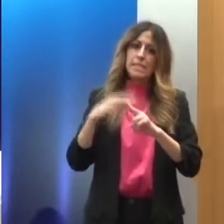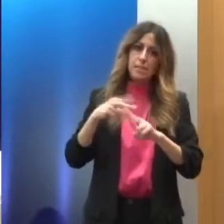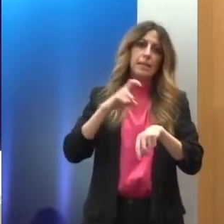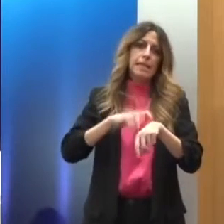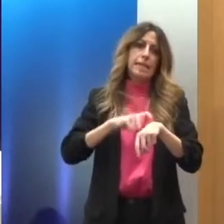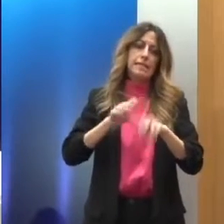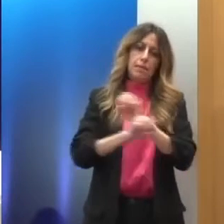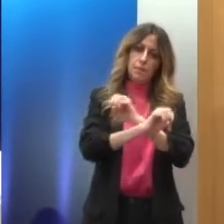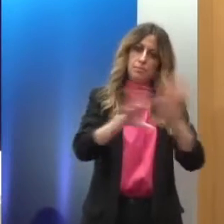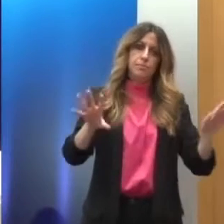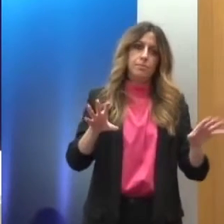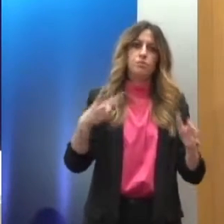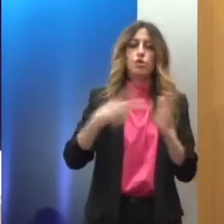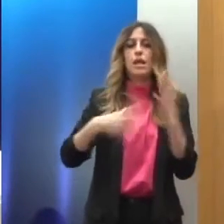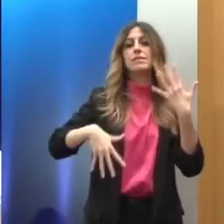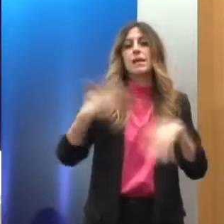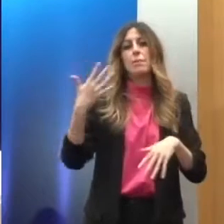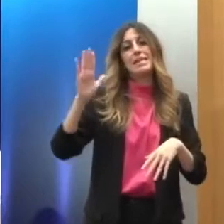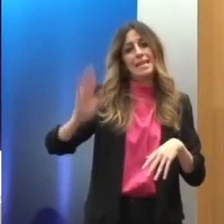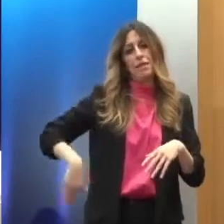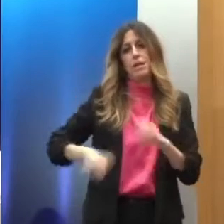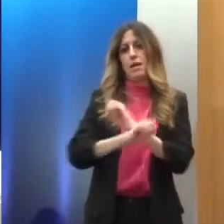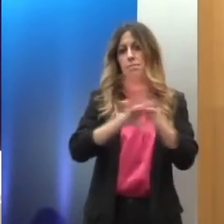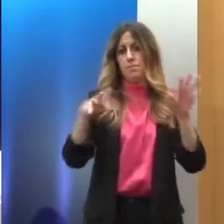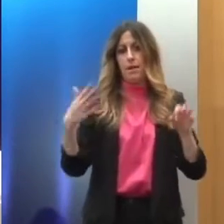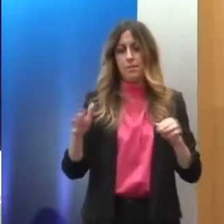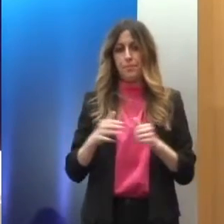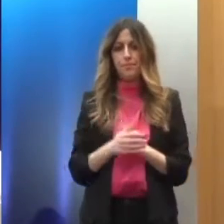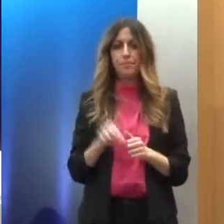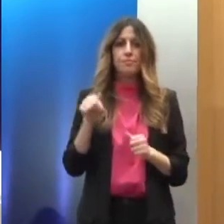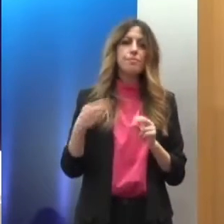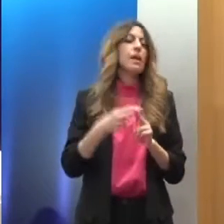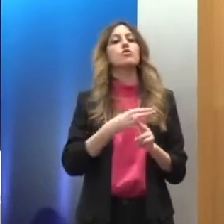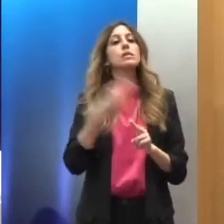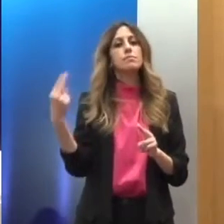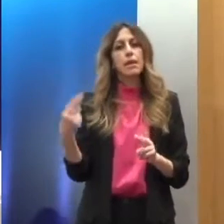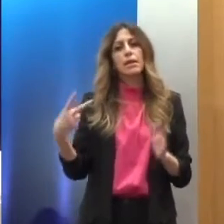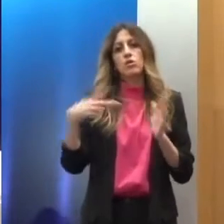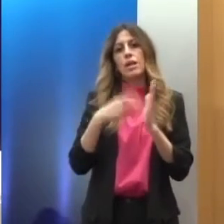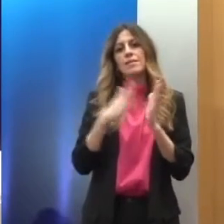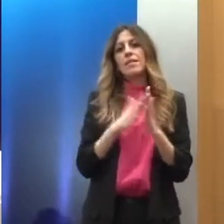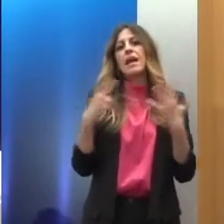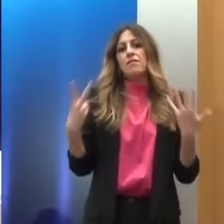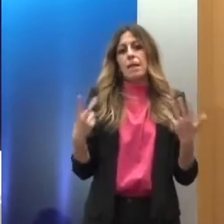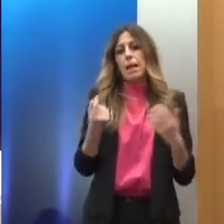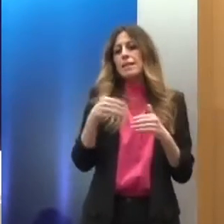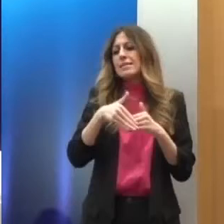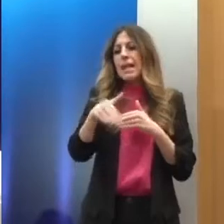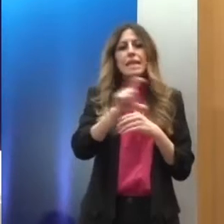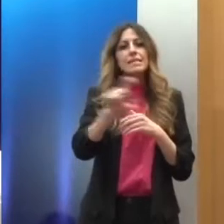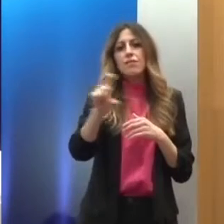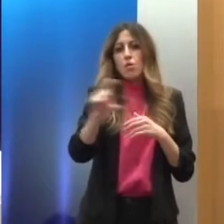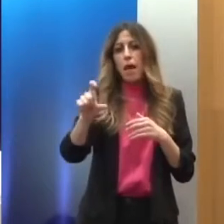υιοθετήθηκε και δημοσιεύτηκε το 2015, η τελευταία. Αυτό σημαίνει ότι το 2017 και συγκεκριμένα σε λίγες εβδομάδες